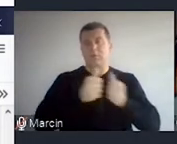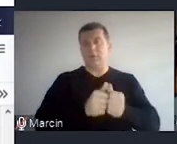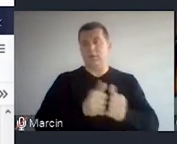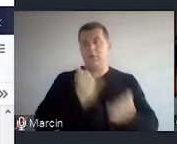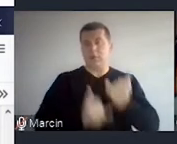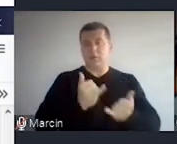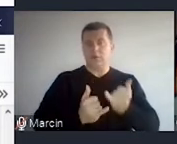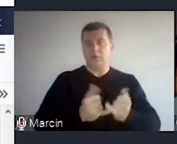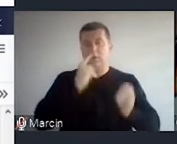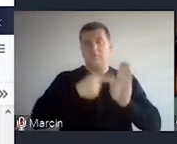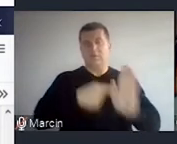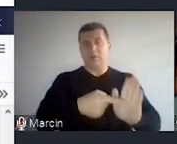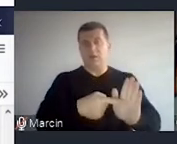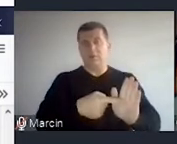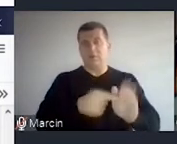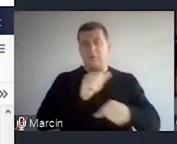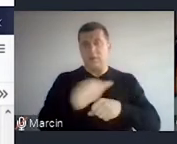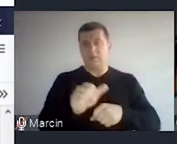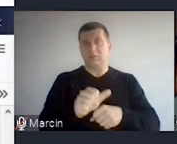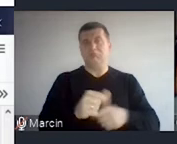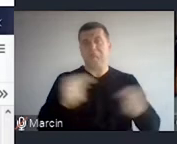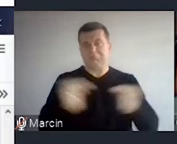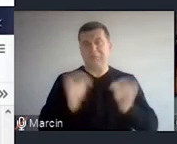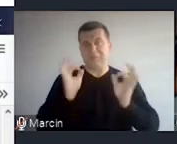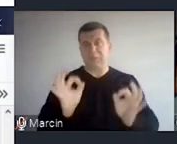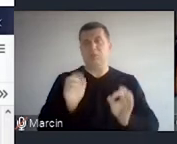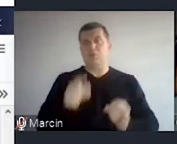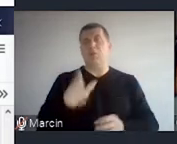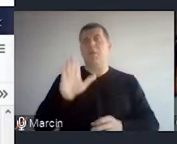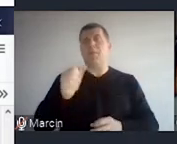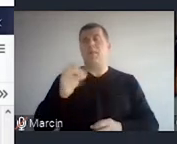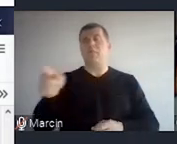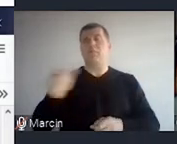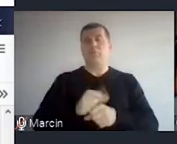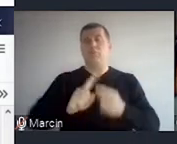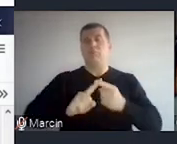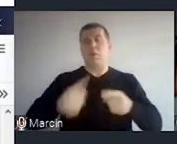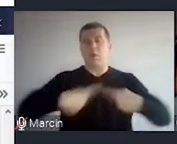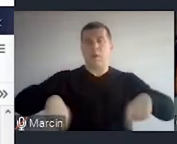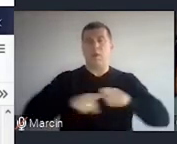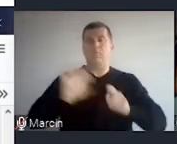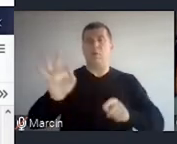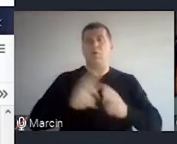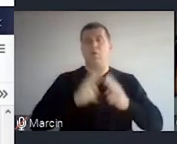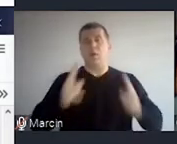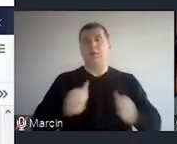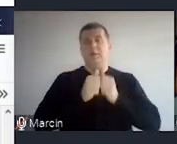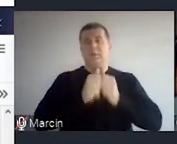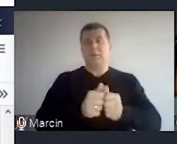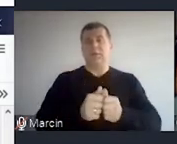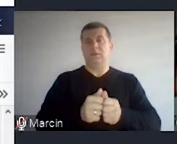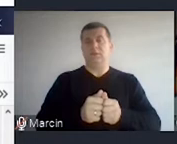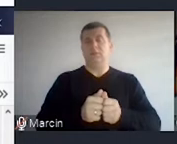Jeśli wskaźnik jest adekwatny, to beneficjent po zrealizowaniu określonego zadania,